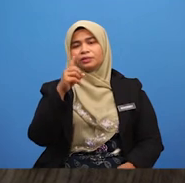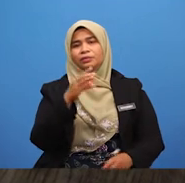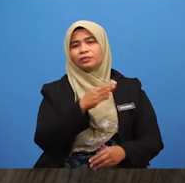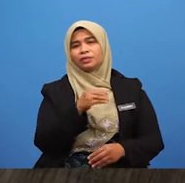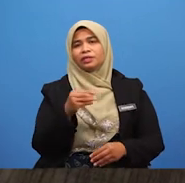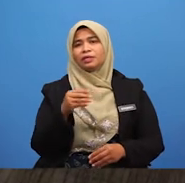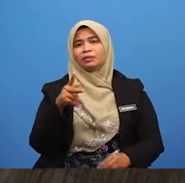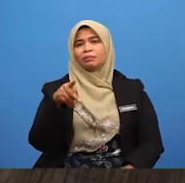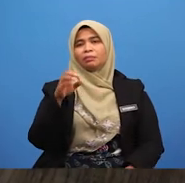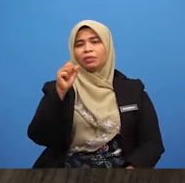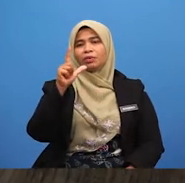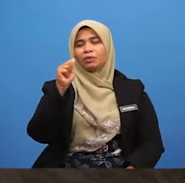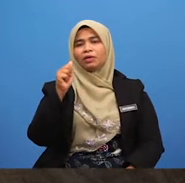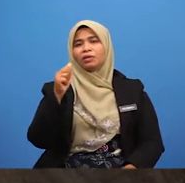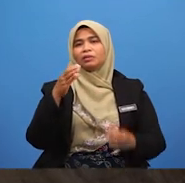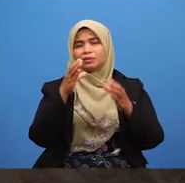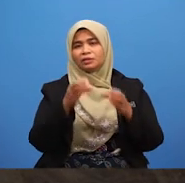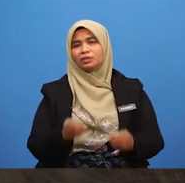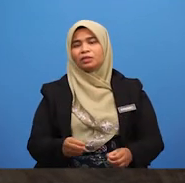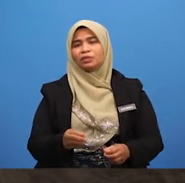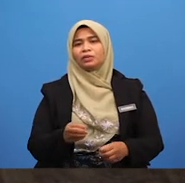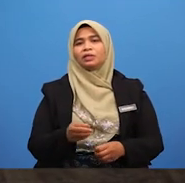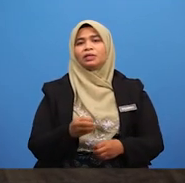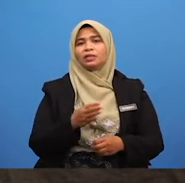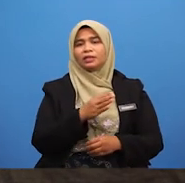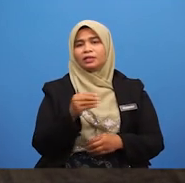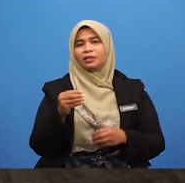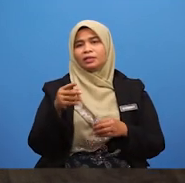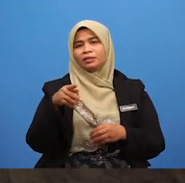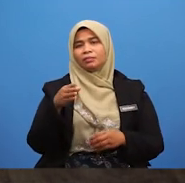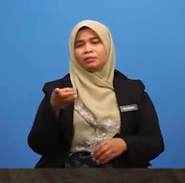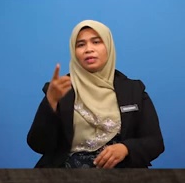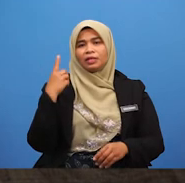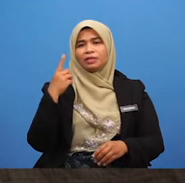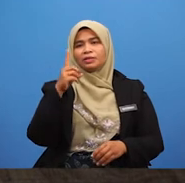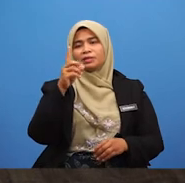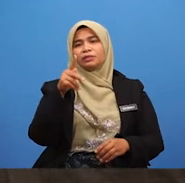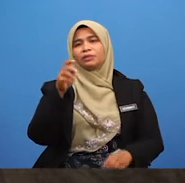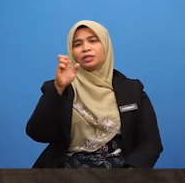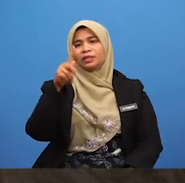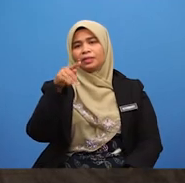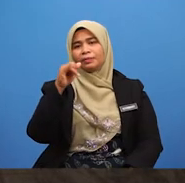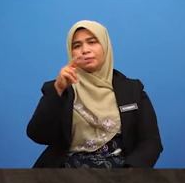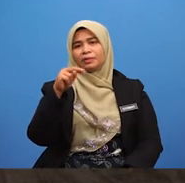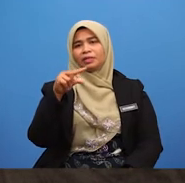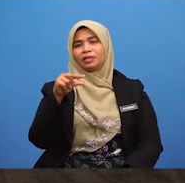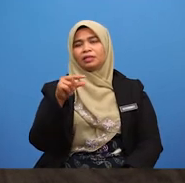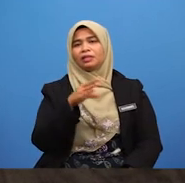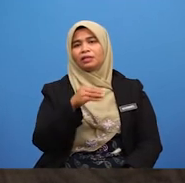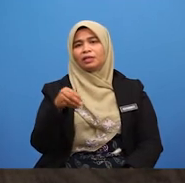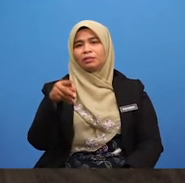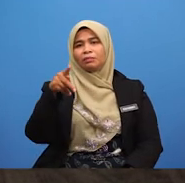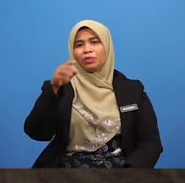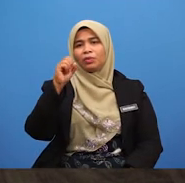pola seluar belakang, pola lengan, pola collar